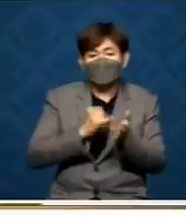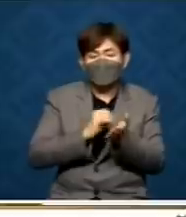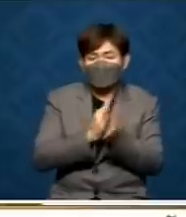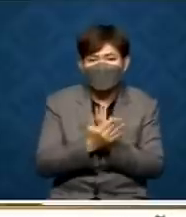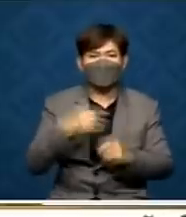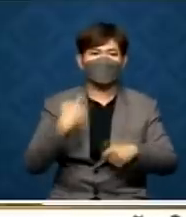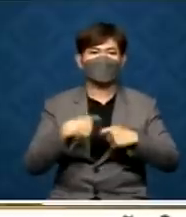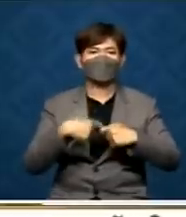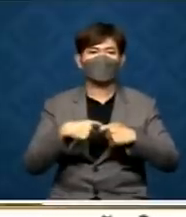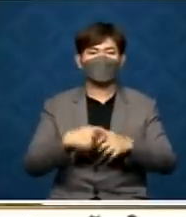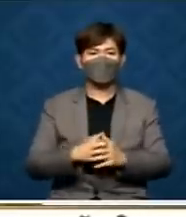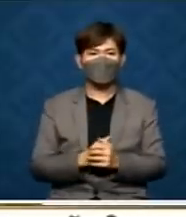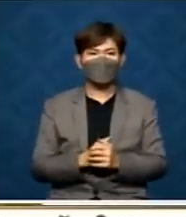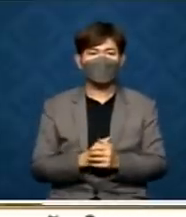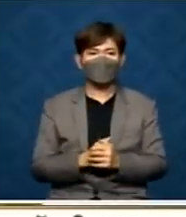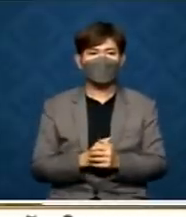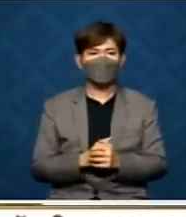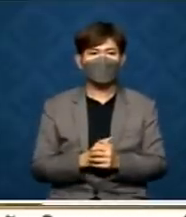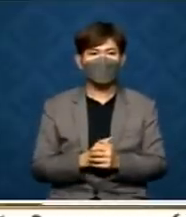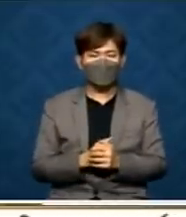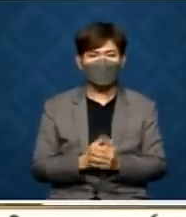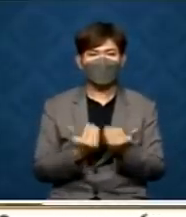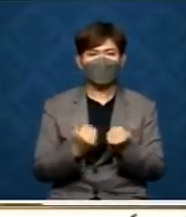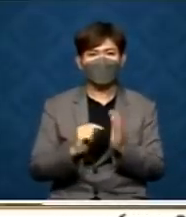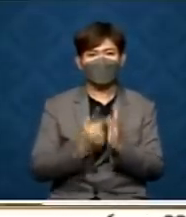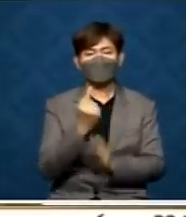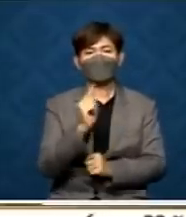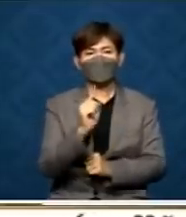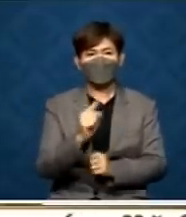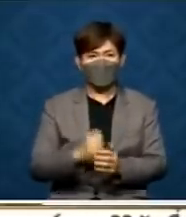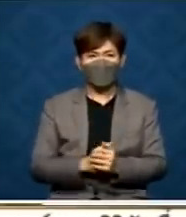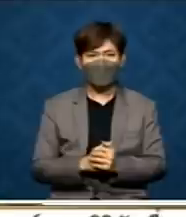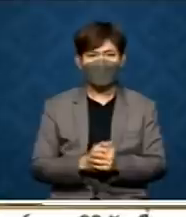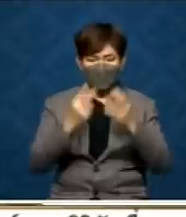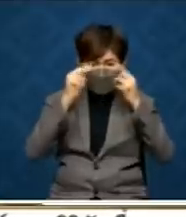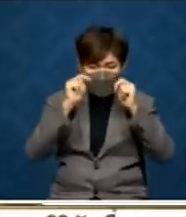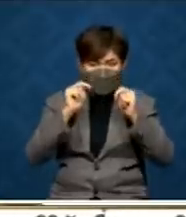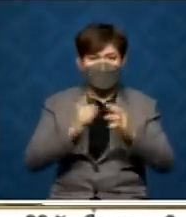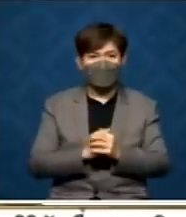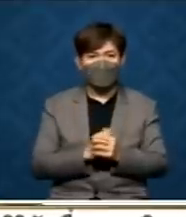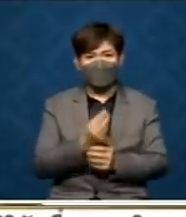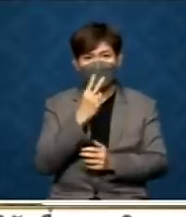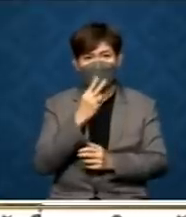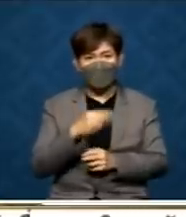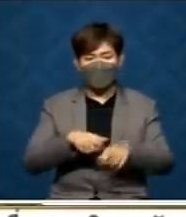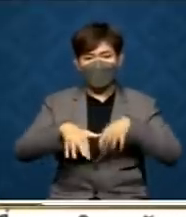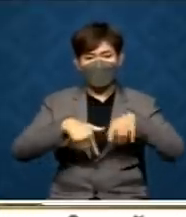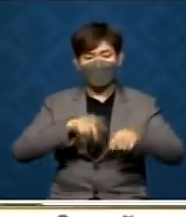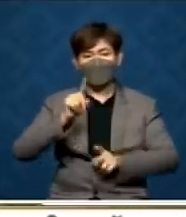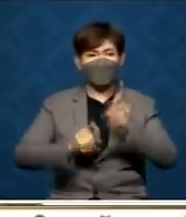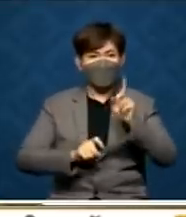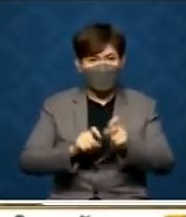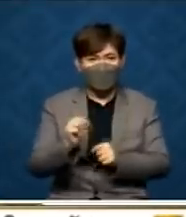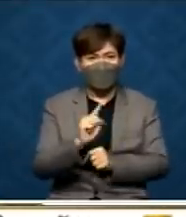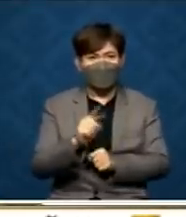กลายเป็นยากแต่วันนั้นสิ่งแรกที่สุดก็คือท่านนายกที่ทำให้คนตายนี่คือ